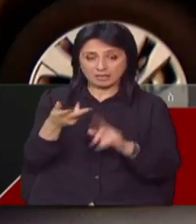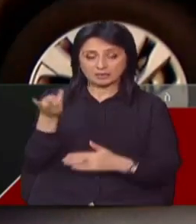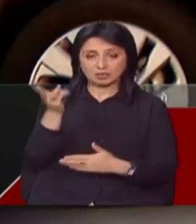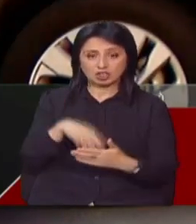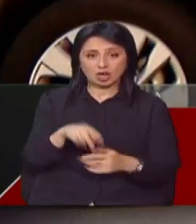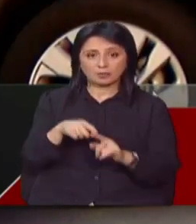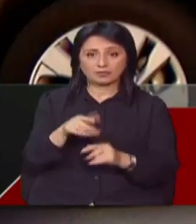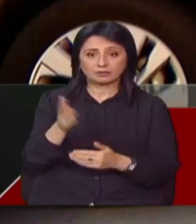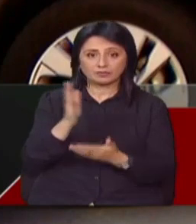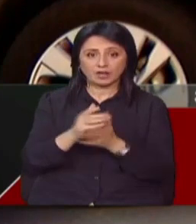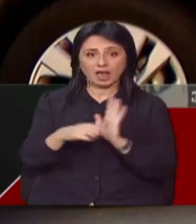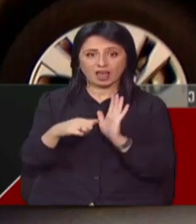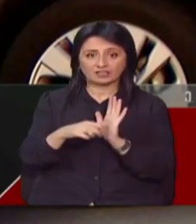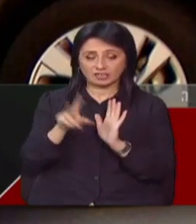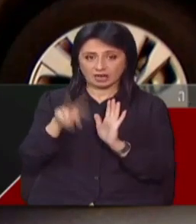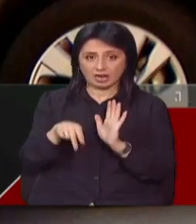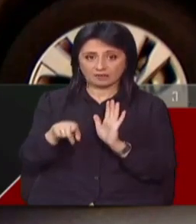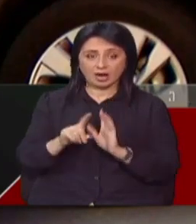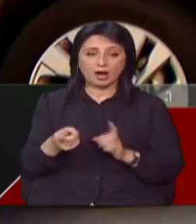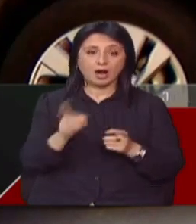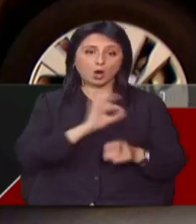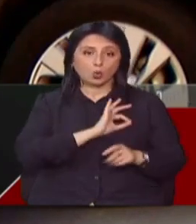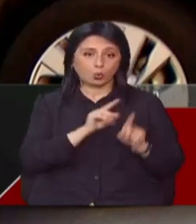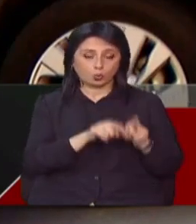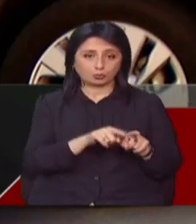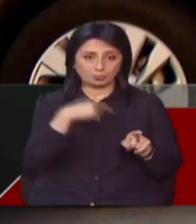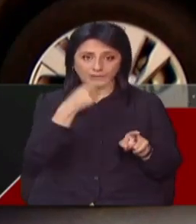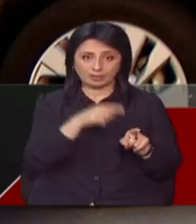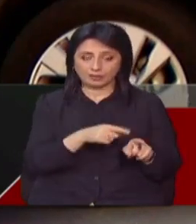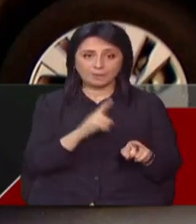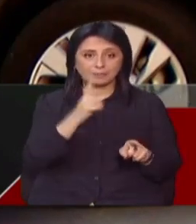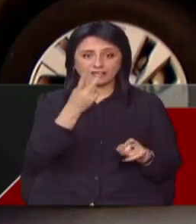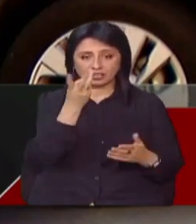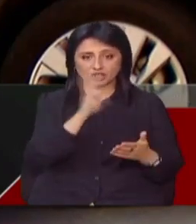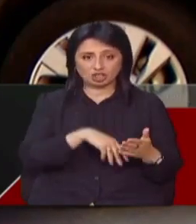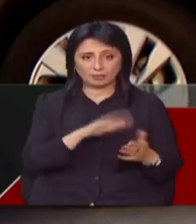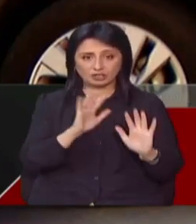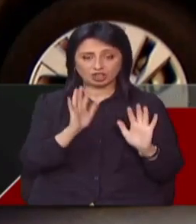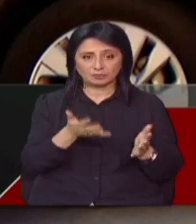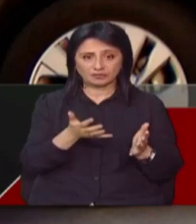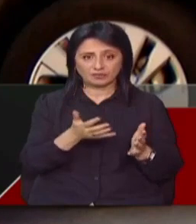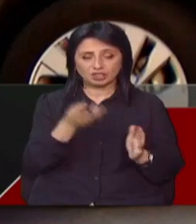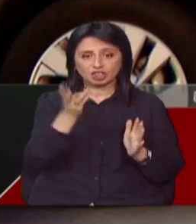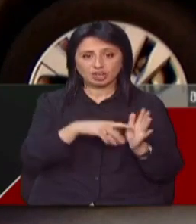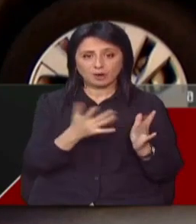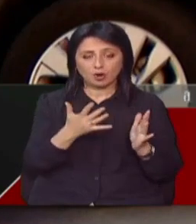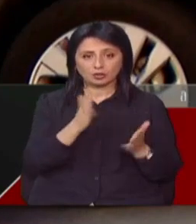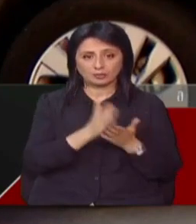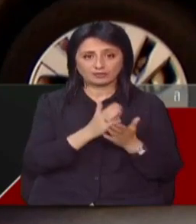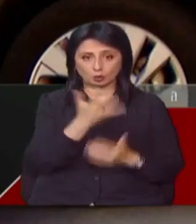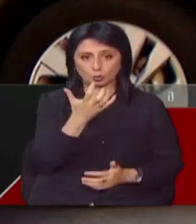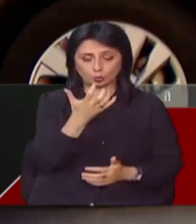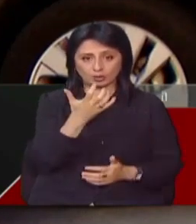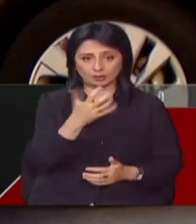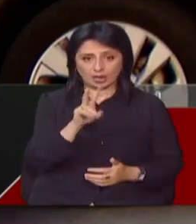დაჯარიმების შემთხვევაში შეადგენს 600 ლარს. რა შეეხება იურიდიულ პირებს, პირველად დაჯარიმების შემთხვევაში ჯარიმის ოდენობა შეადგენს